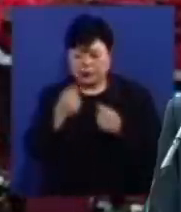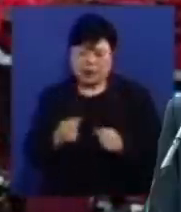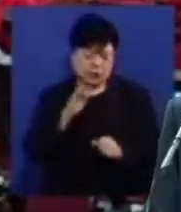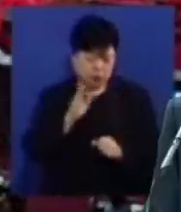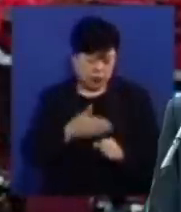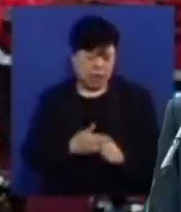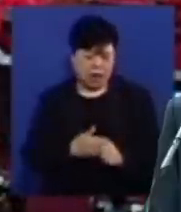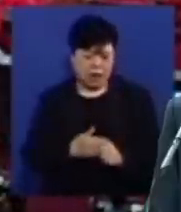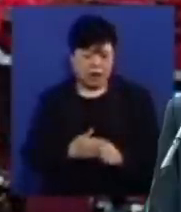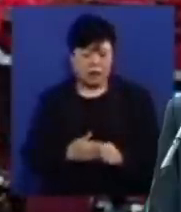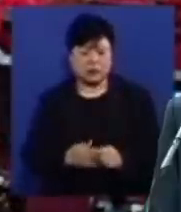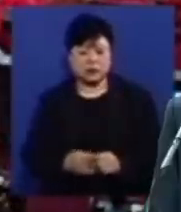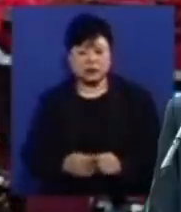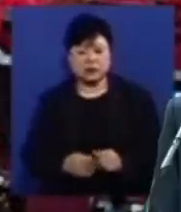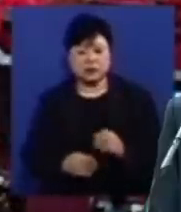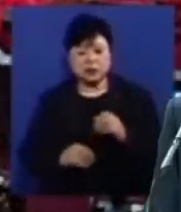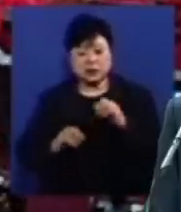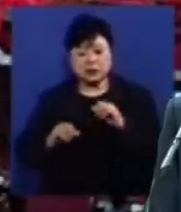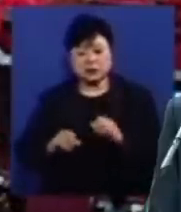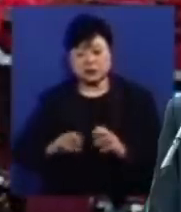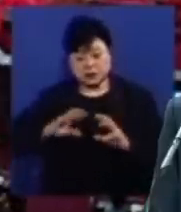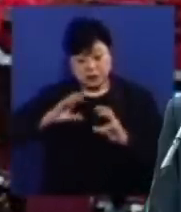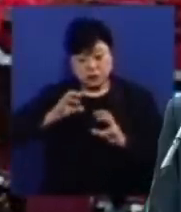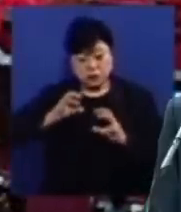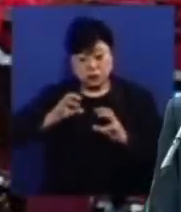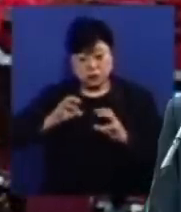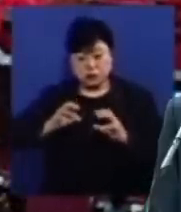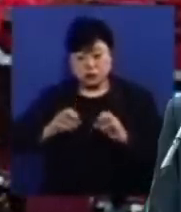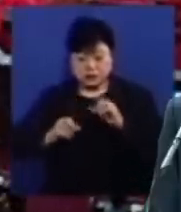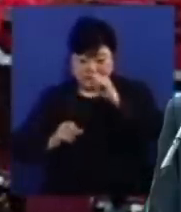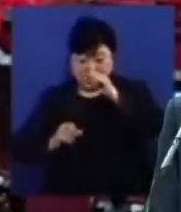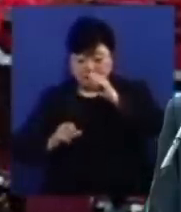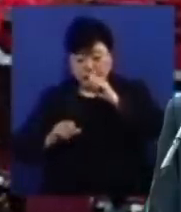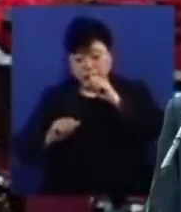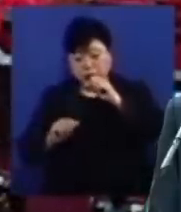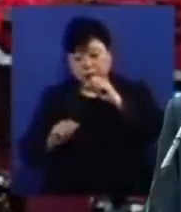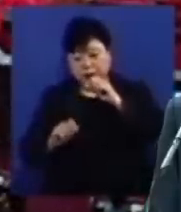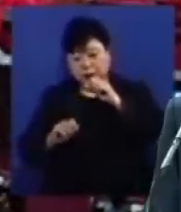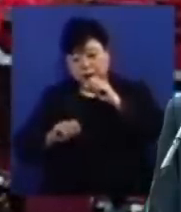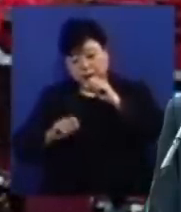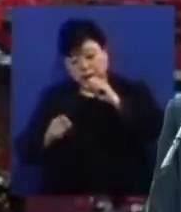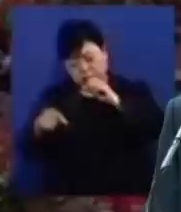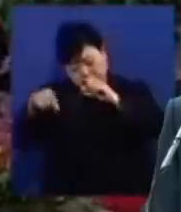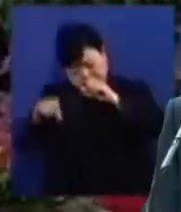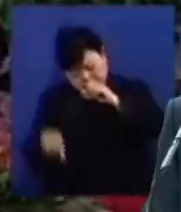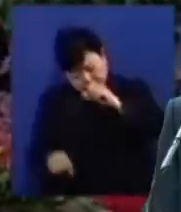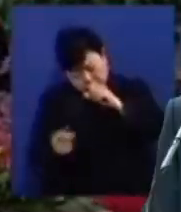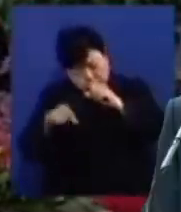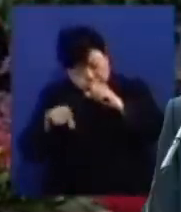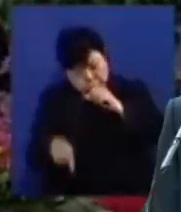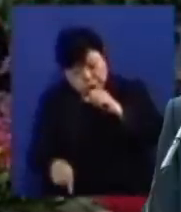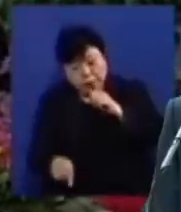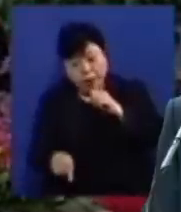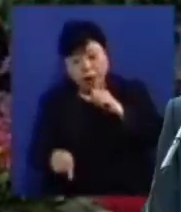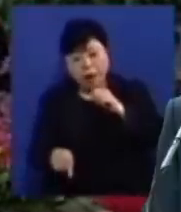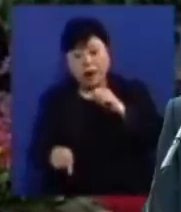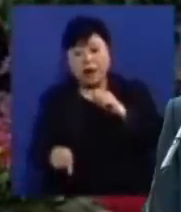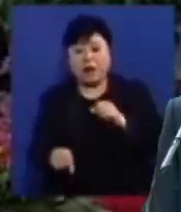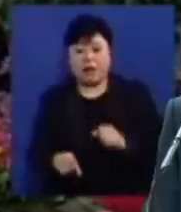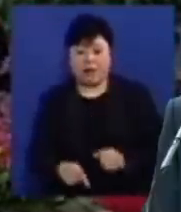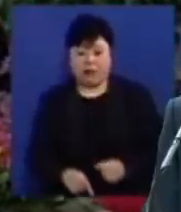수가 없다는 것입니다. 지구의 땅이 약 3미터만 더 깊어져도 대기 중에 엄청난